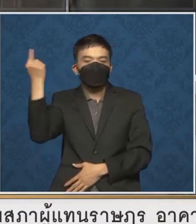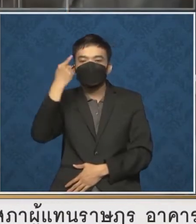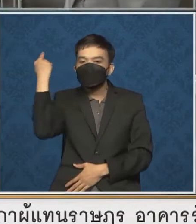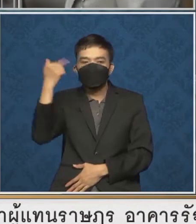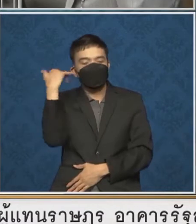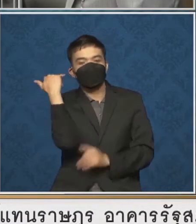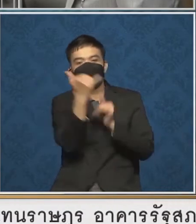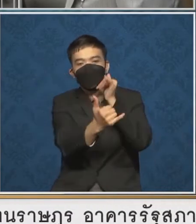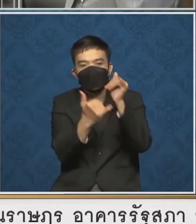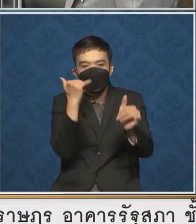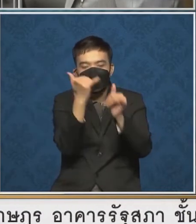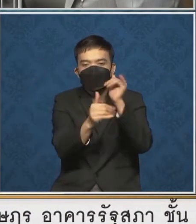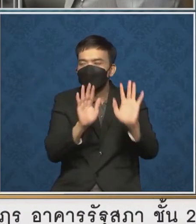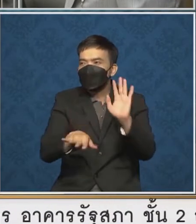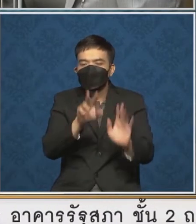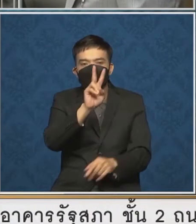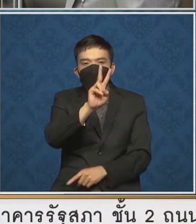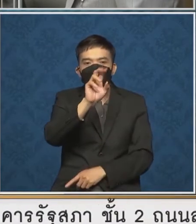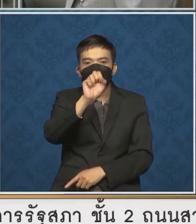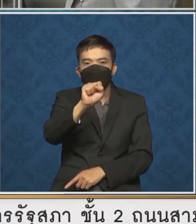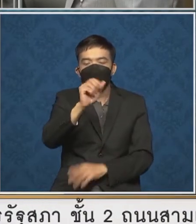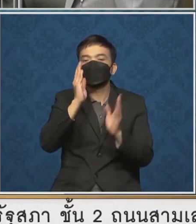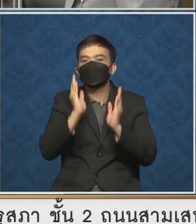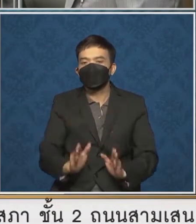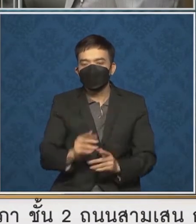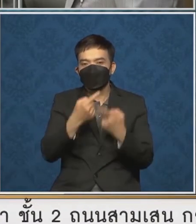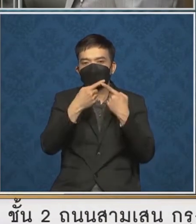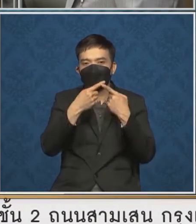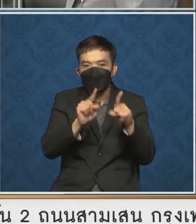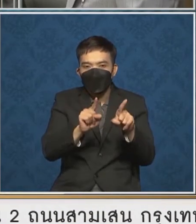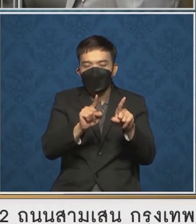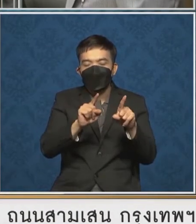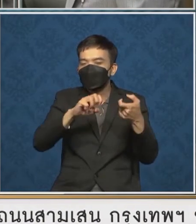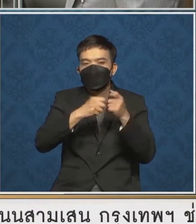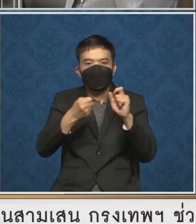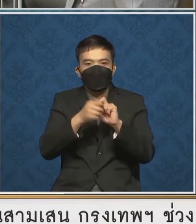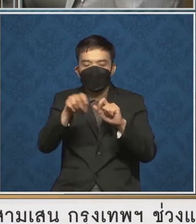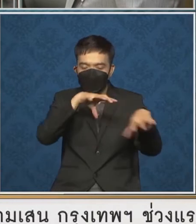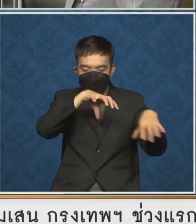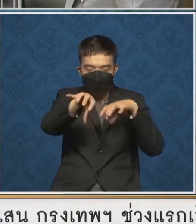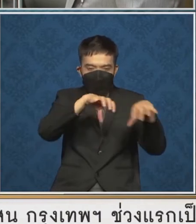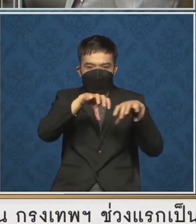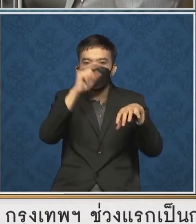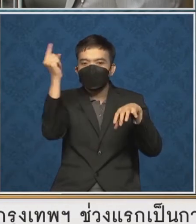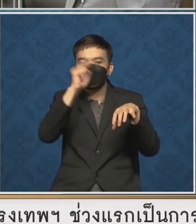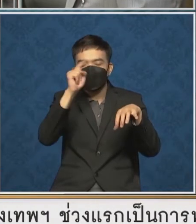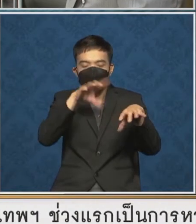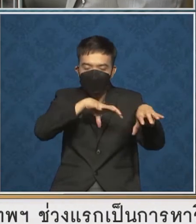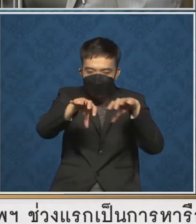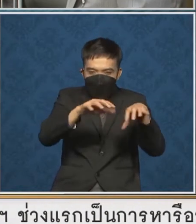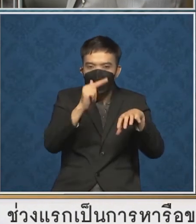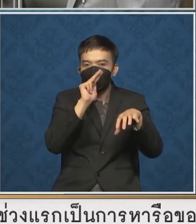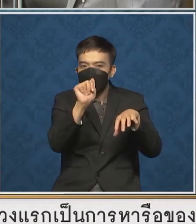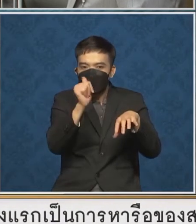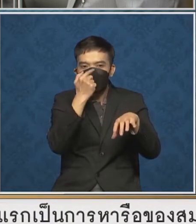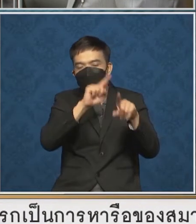ปีละประมาณ 200,000 คนแต่ว่าในทางกลับกันครับยังไม่มีการจัดการระบบการท่องเที่ยวให้เป็นระบบเช่นถนนหนท